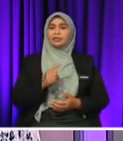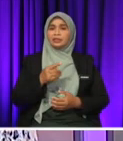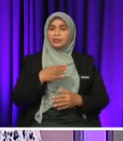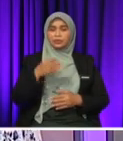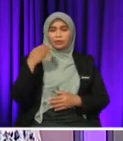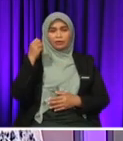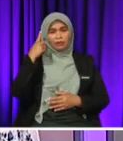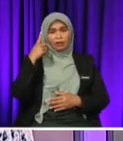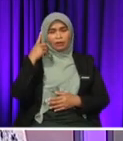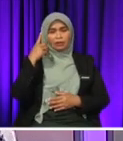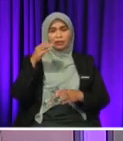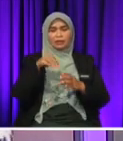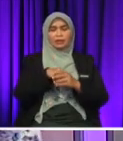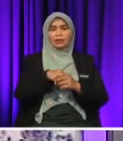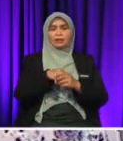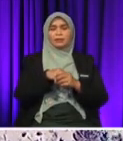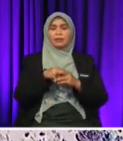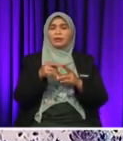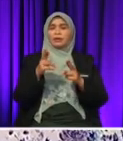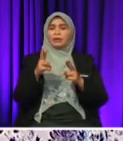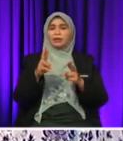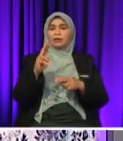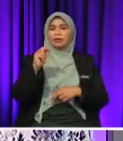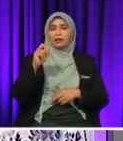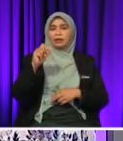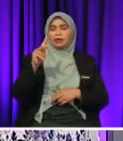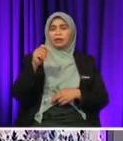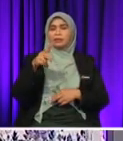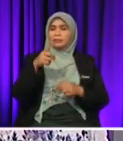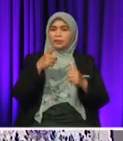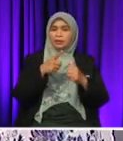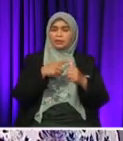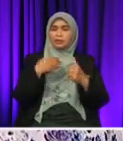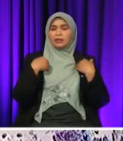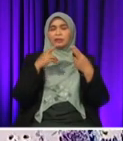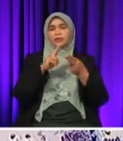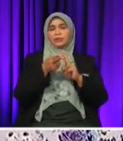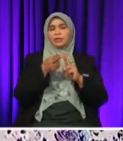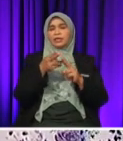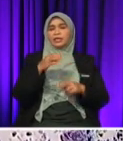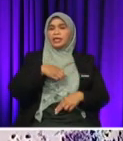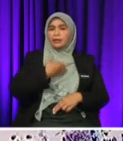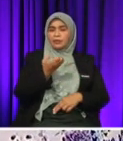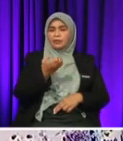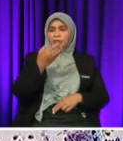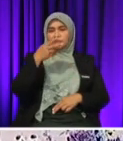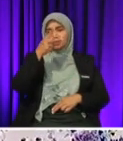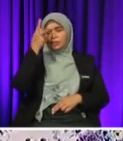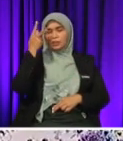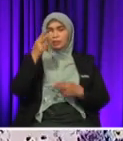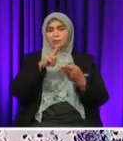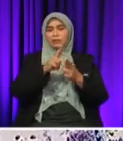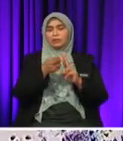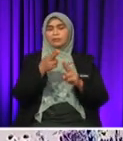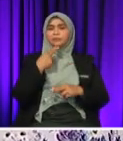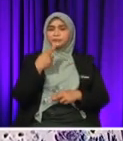pengarang anak kata dalam rangka Betawi ini ada perubahan emosi akhirnya peningkatan usianya jadi kita lihat dalam rangka